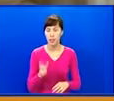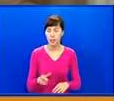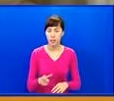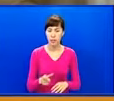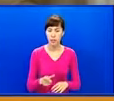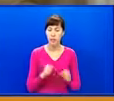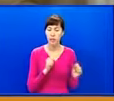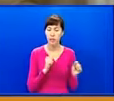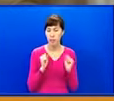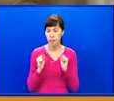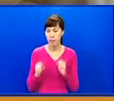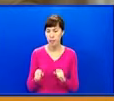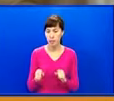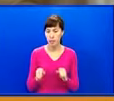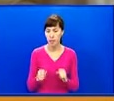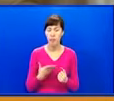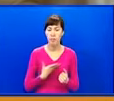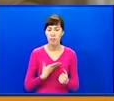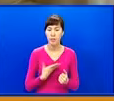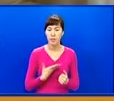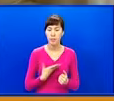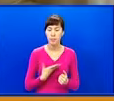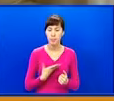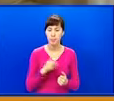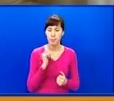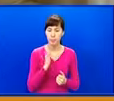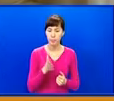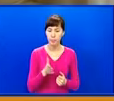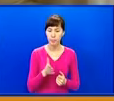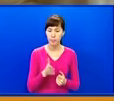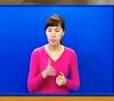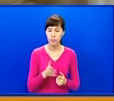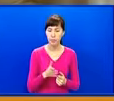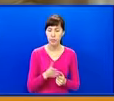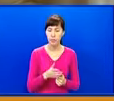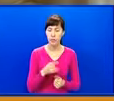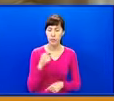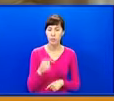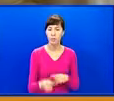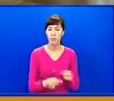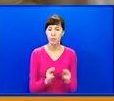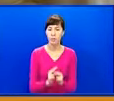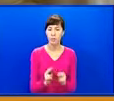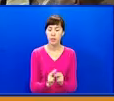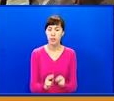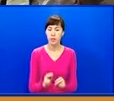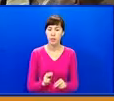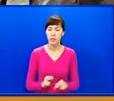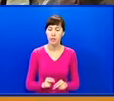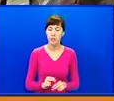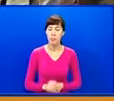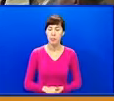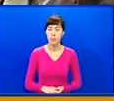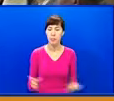мақтап ұстай алсақ, біздің болашаққа деген ертеңді ұрпақты оқытумен тәрбиелеуде. Сондай-ақ